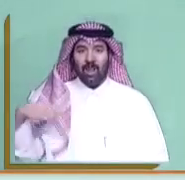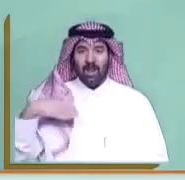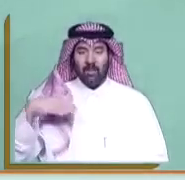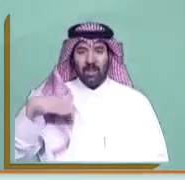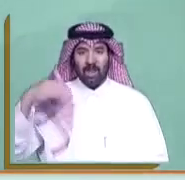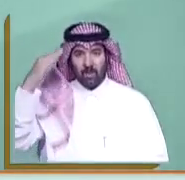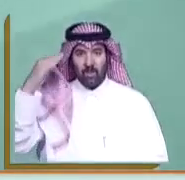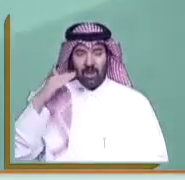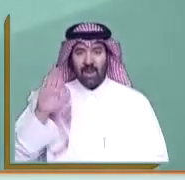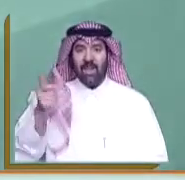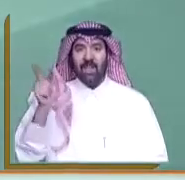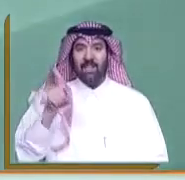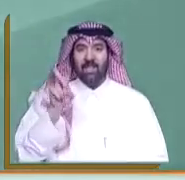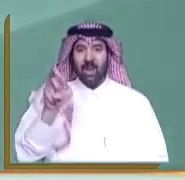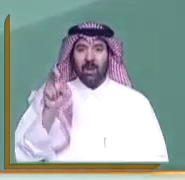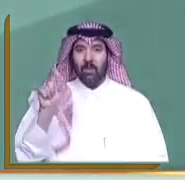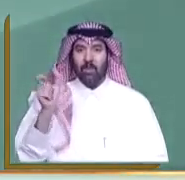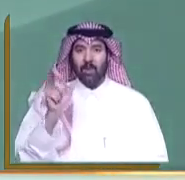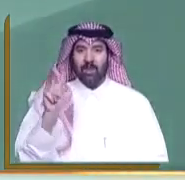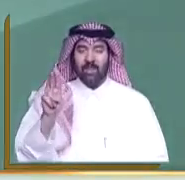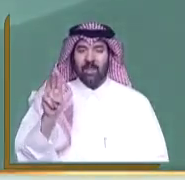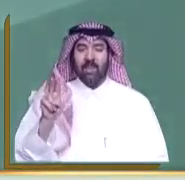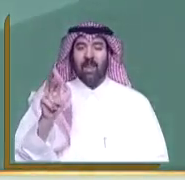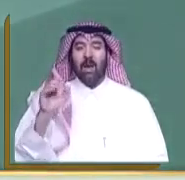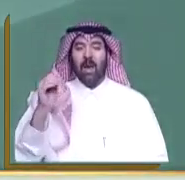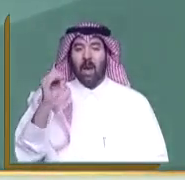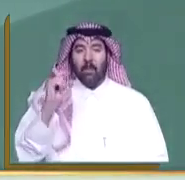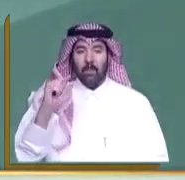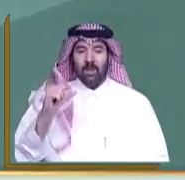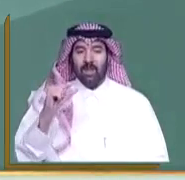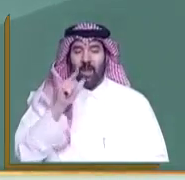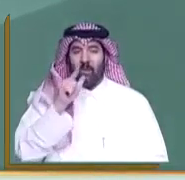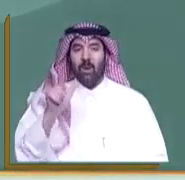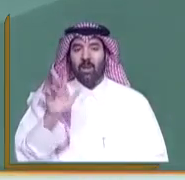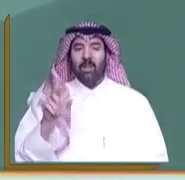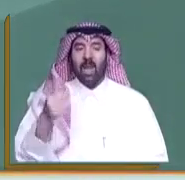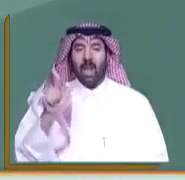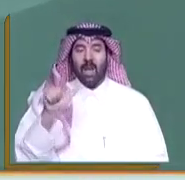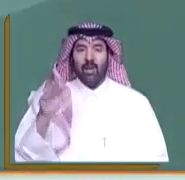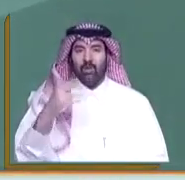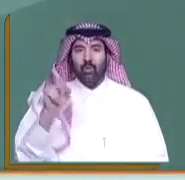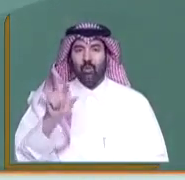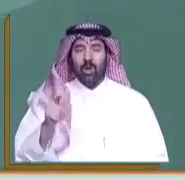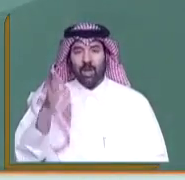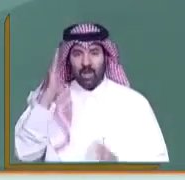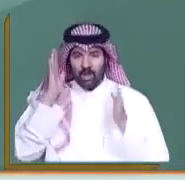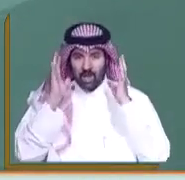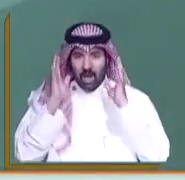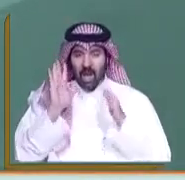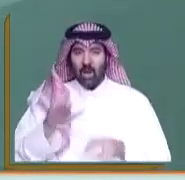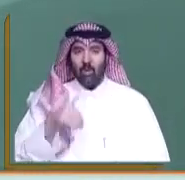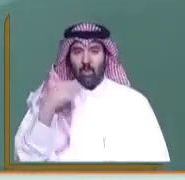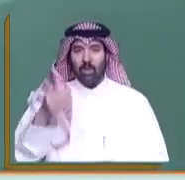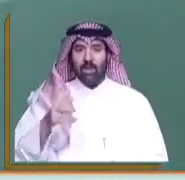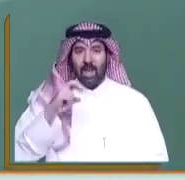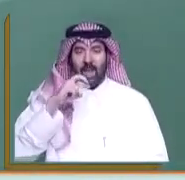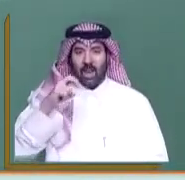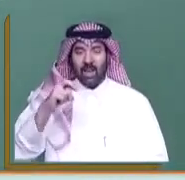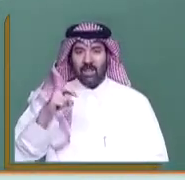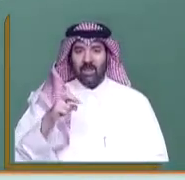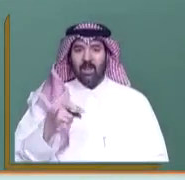الأميرة سارة بنت سعد بن محمد بن عبد العزيز آل سعود بن فيصل آل سعود، وسيصلى عليها إن شاء الله يوم غد الأحد